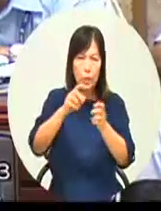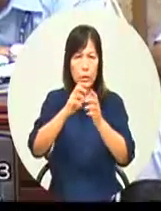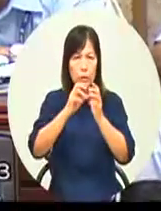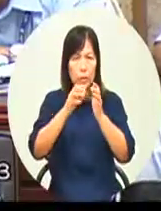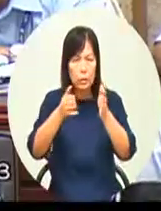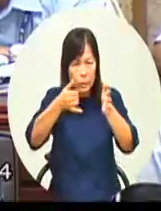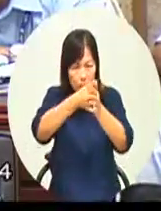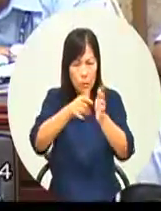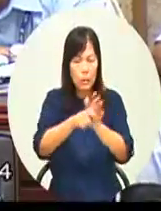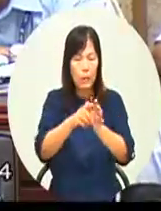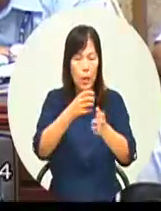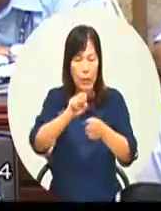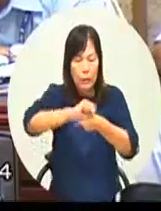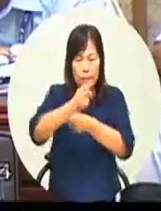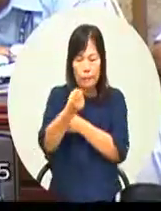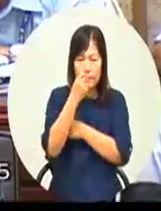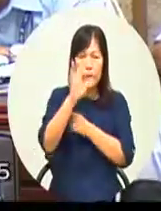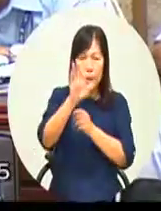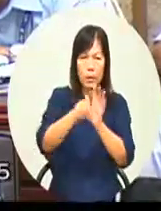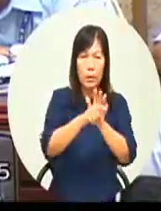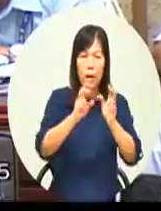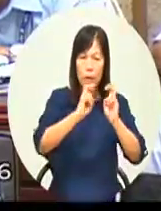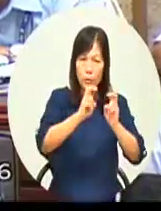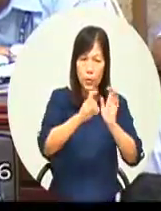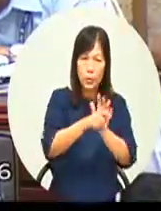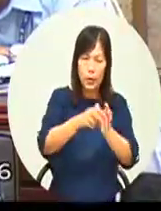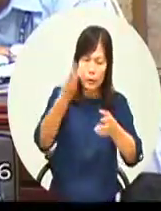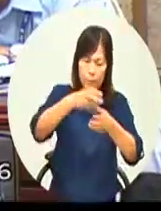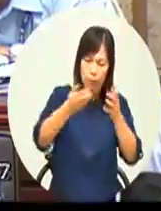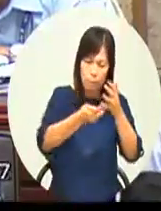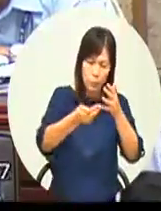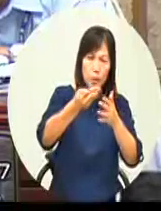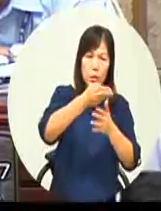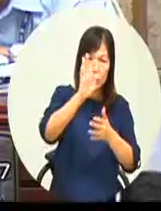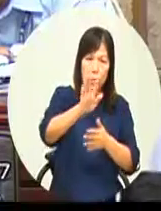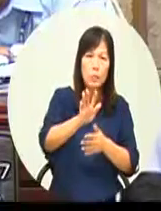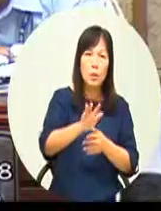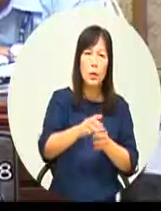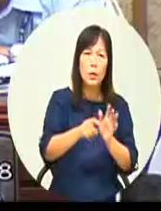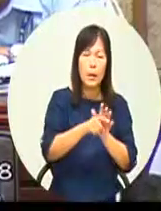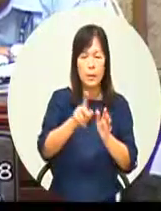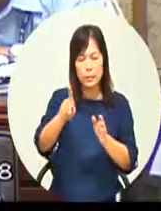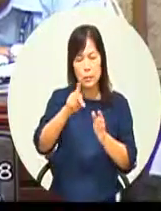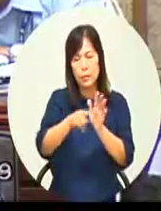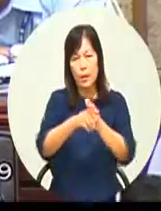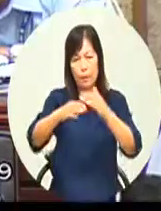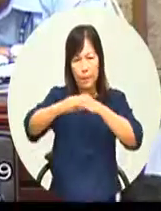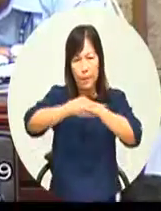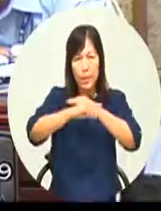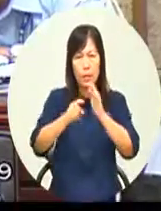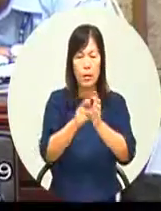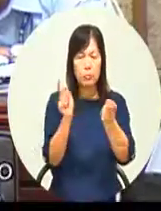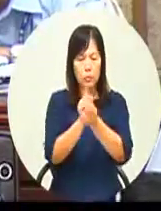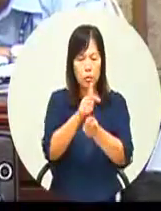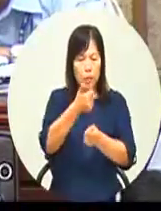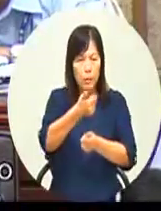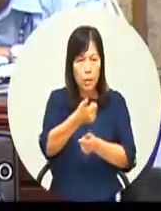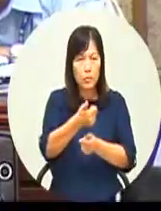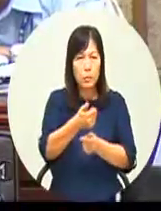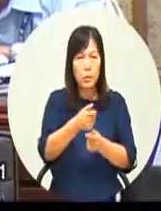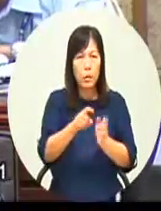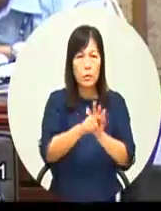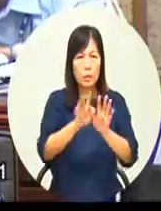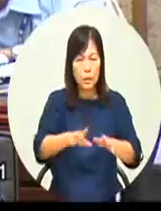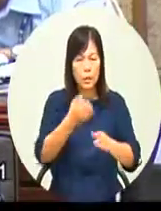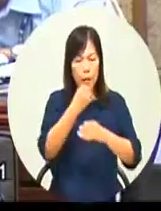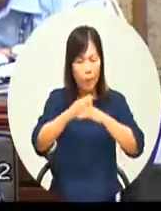更强化，整个捷运的运量部分可以再提升。那所以届时要平衡，其实对他们而言是比较，现在已经